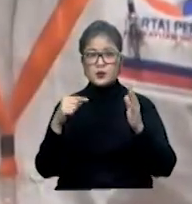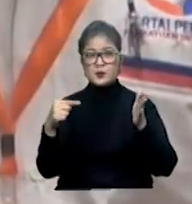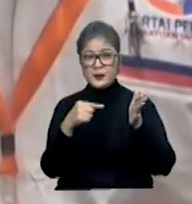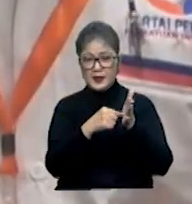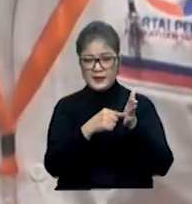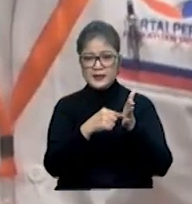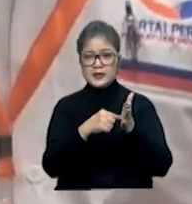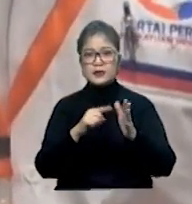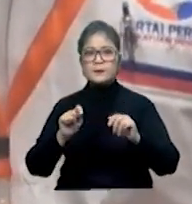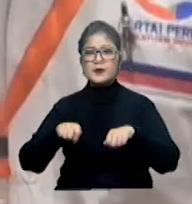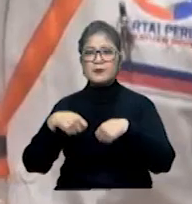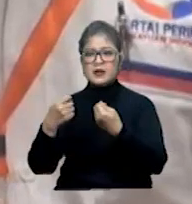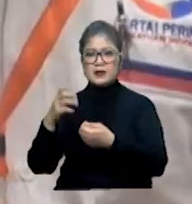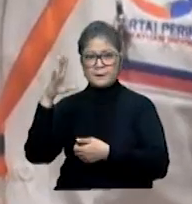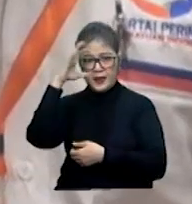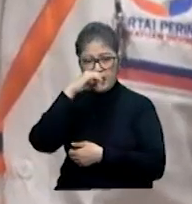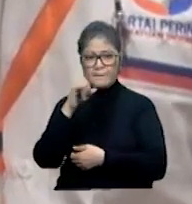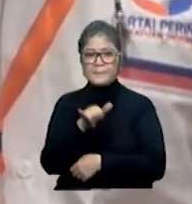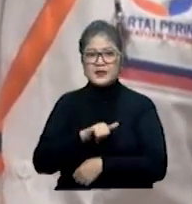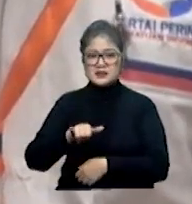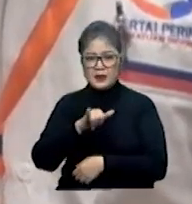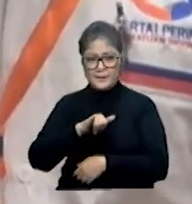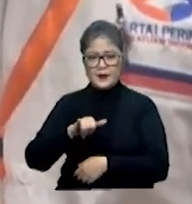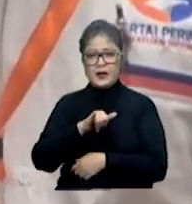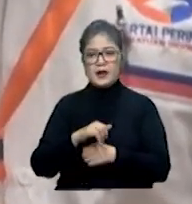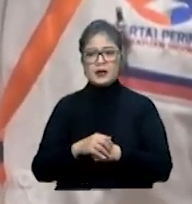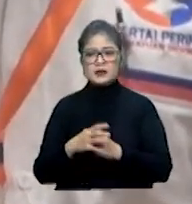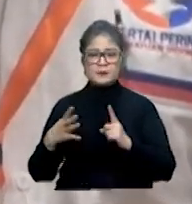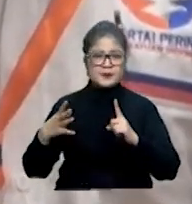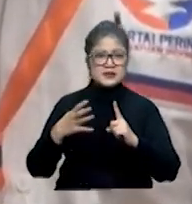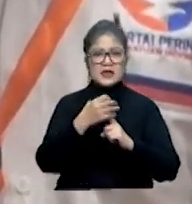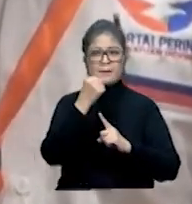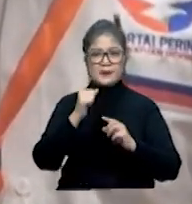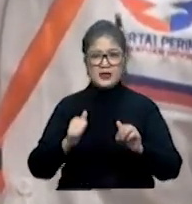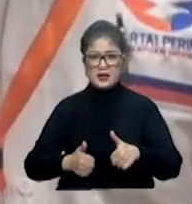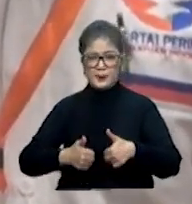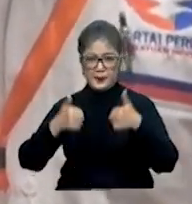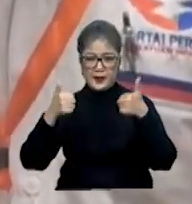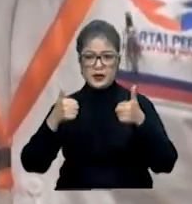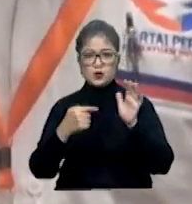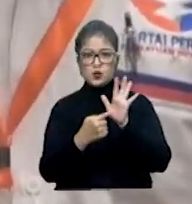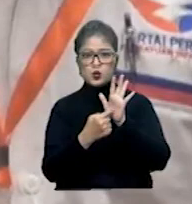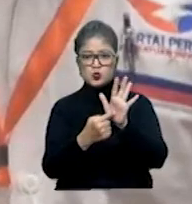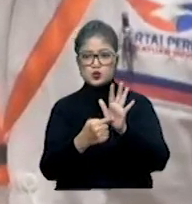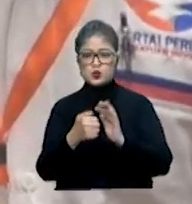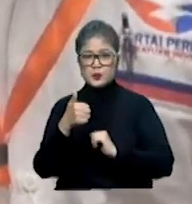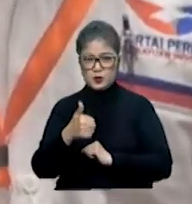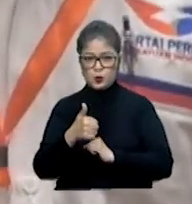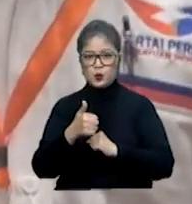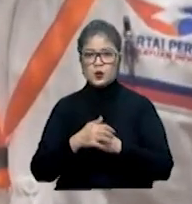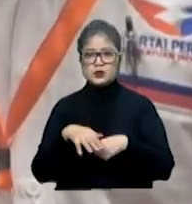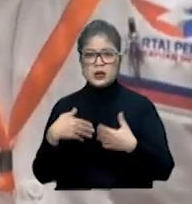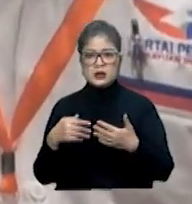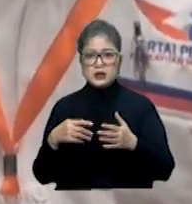memberikan pemahaman yang sama, agar dalam pencapaian kemenangan itu dapat kita wujudkan double digit sebagaimana apa